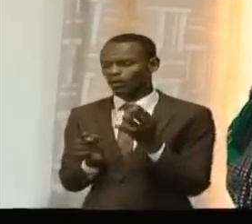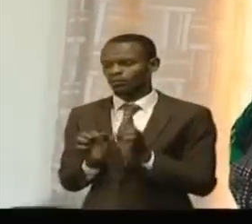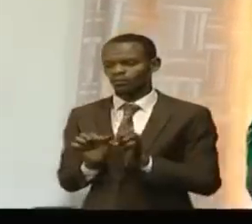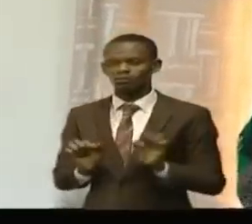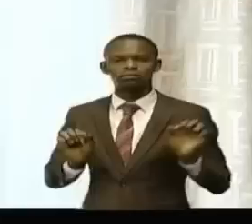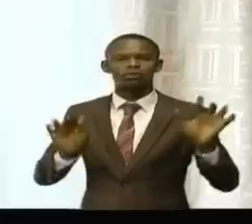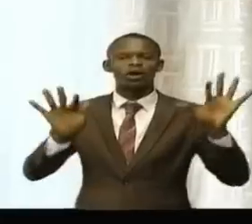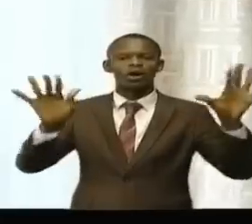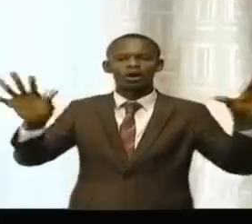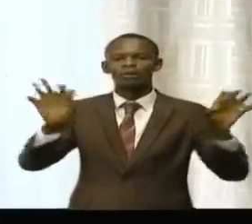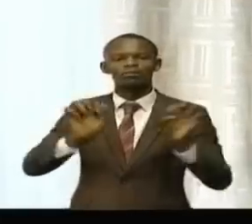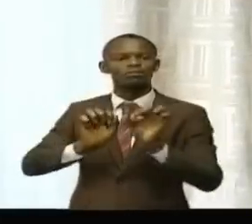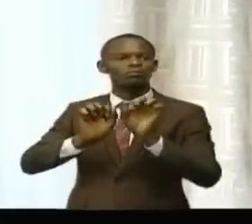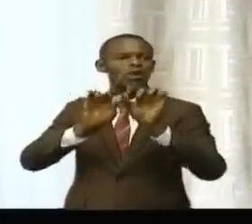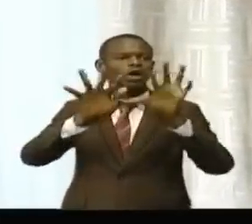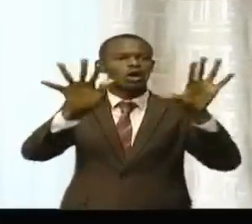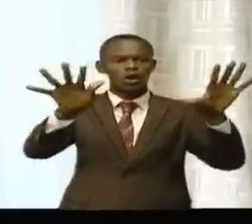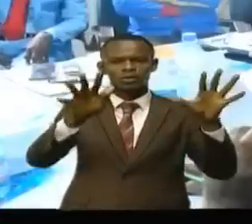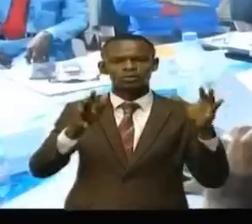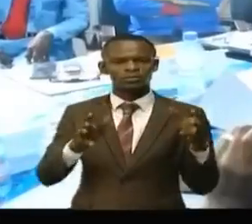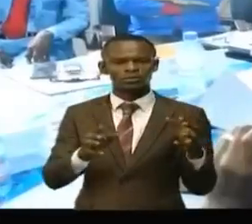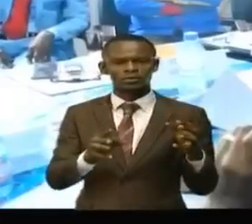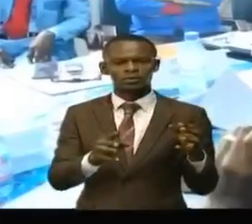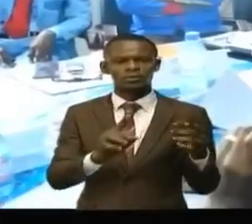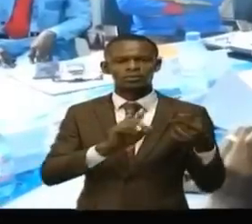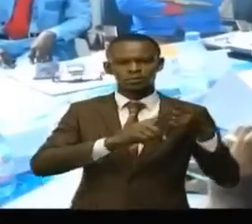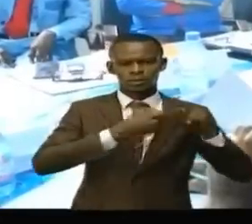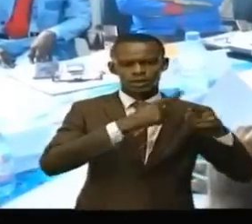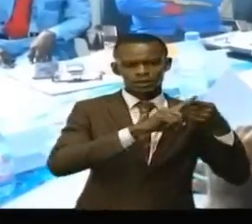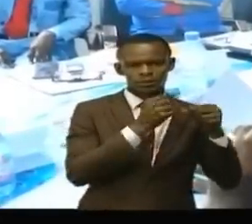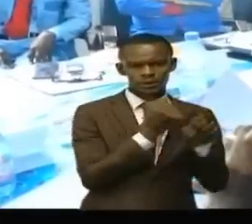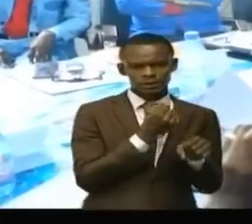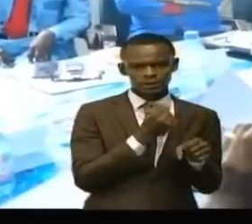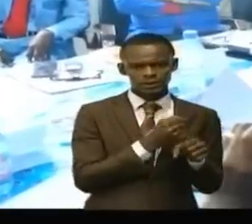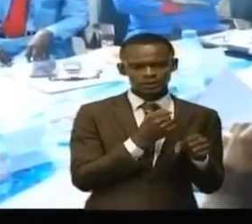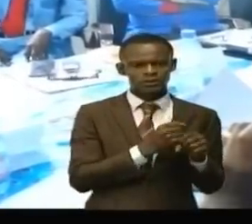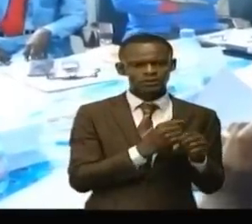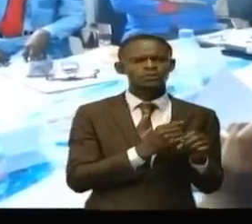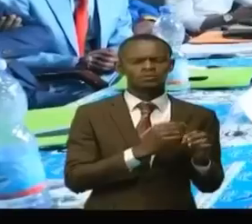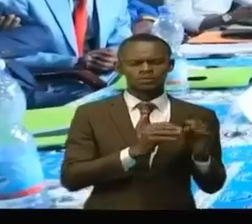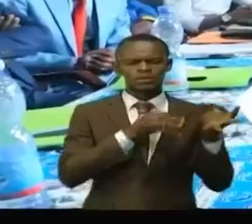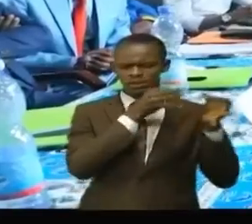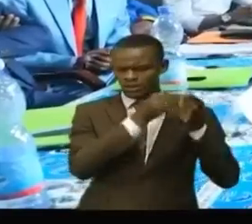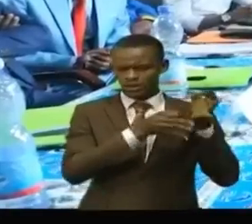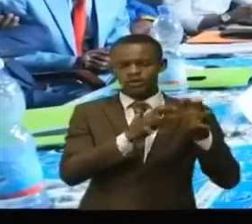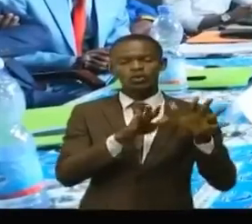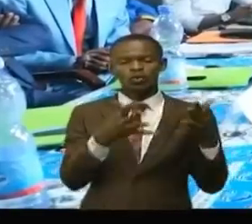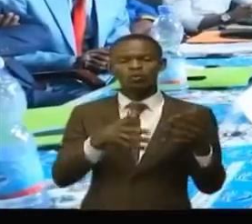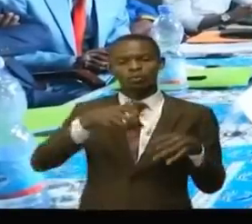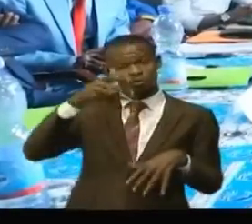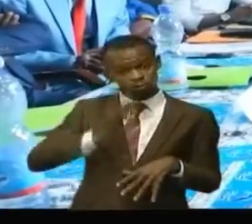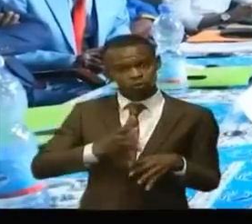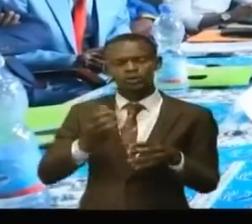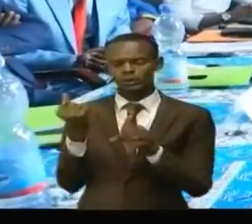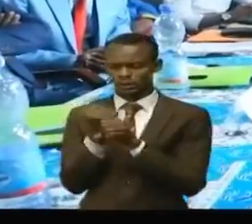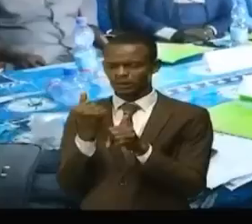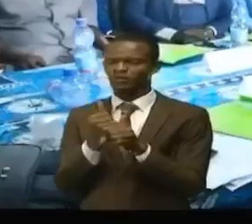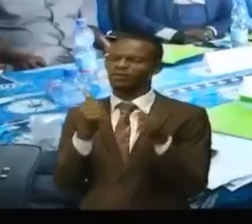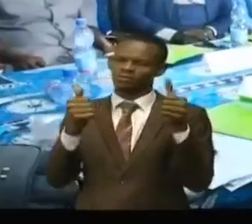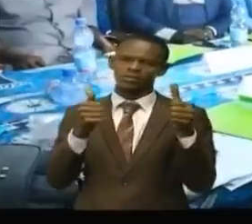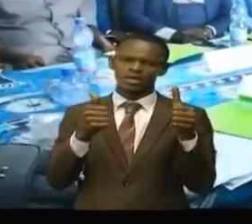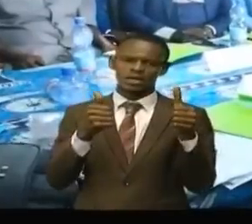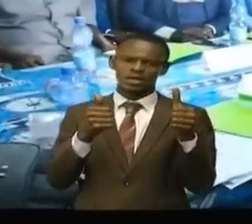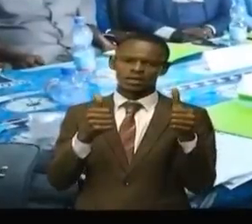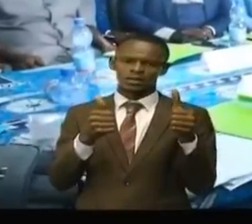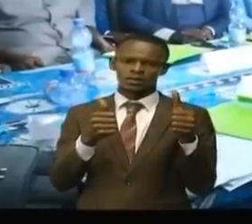professionnelle auprès de leurs collaborateurs, à développer également et maîtriser les compétences dans la gestion d'une agence et bien d'autres.